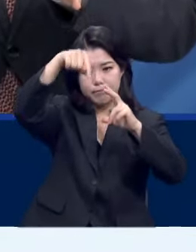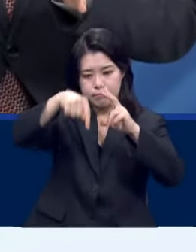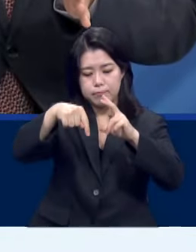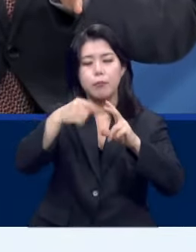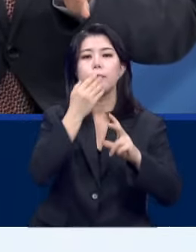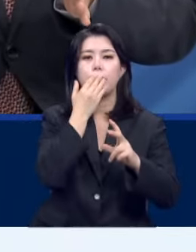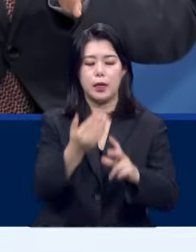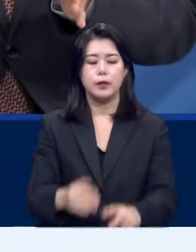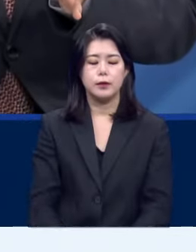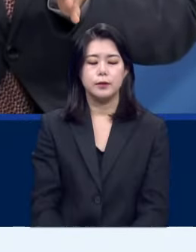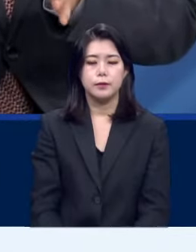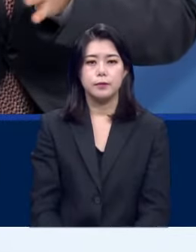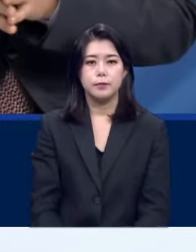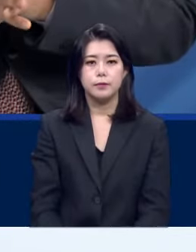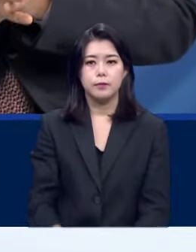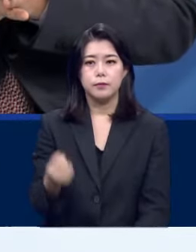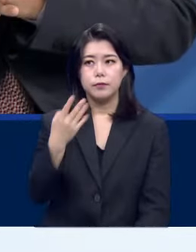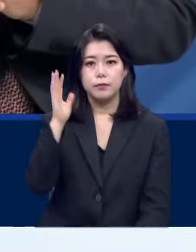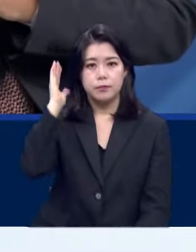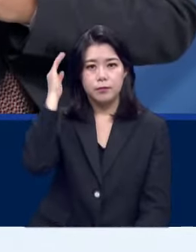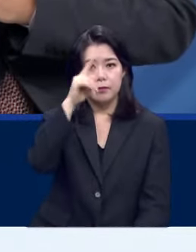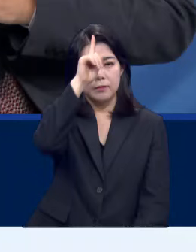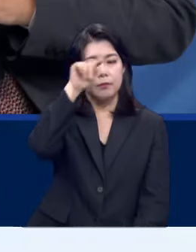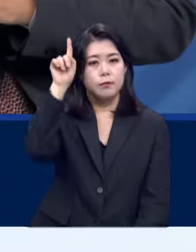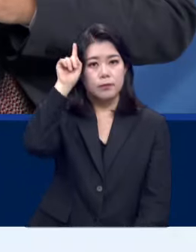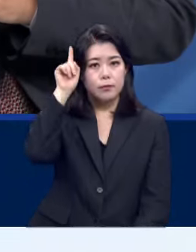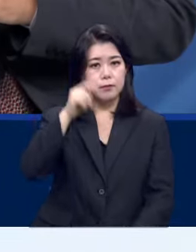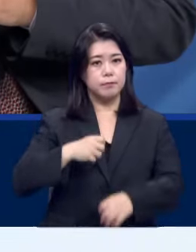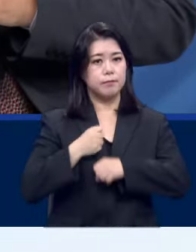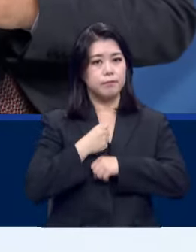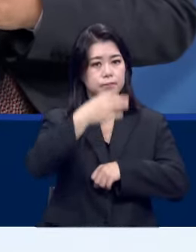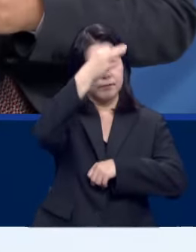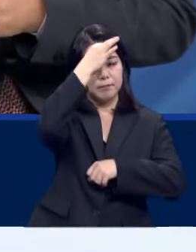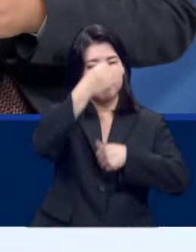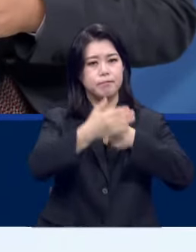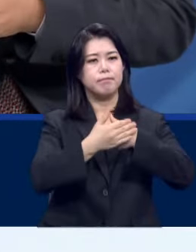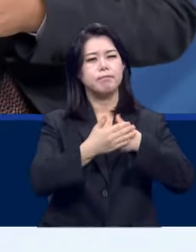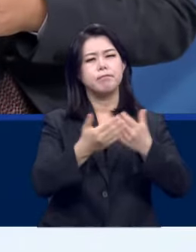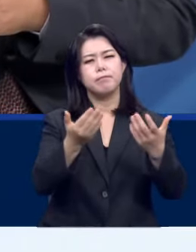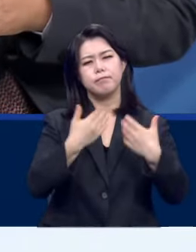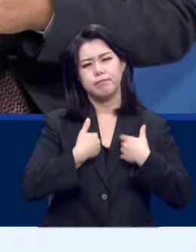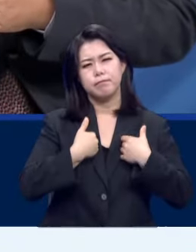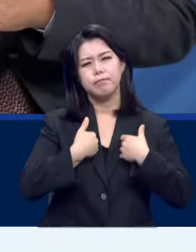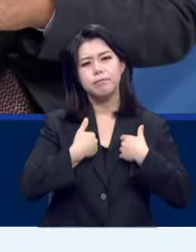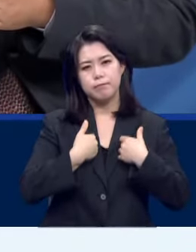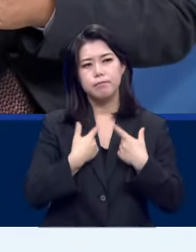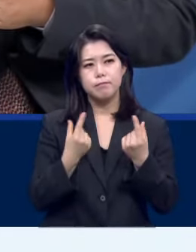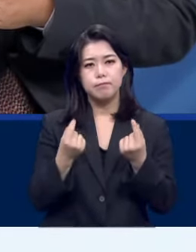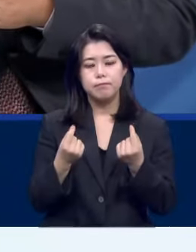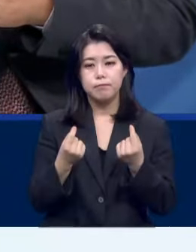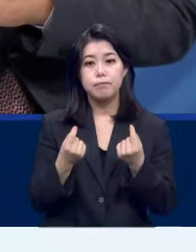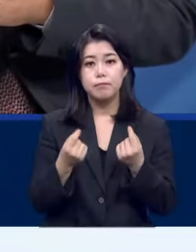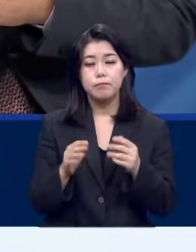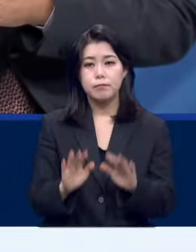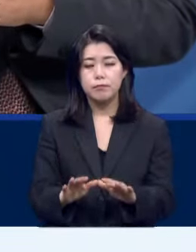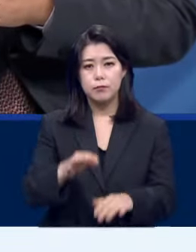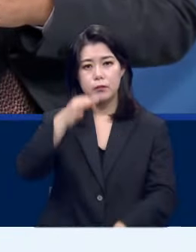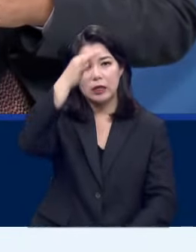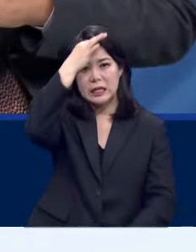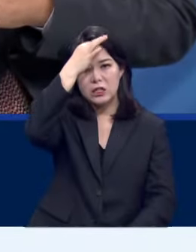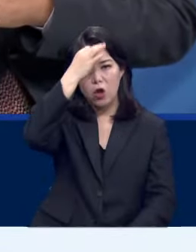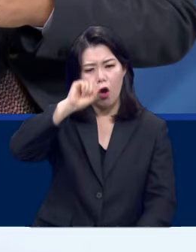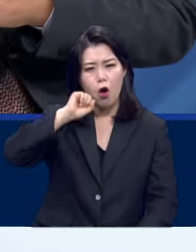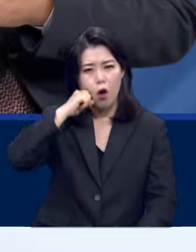거고 그게 최근에 이제 러시아의 이제 군사 기술 협조 2이 아마 무관하진 않아 보입니다 최종 단계에서 이제 기술적으로 어려운